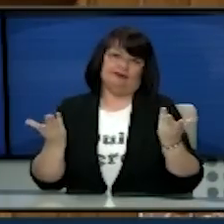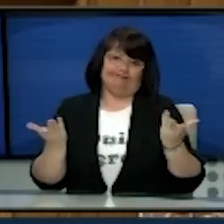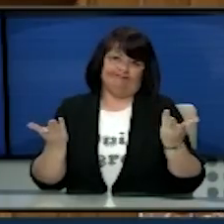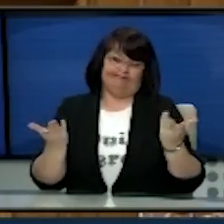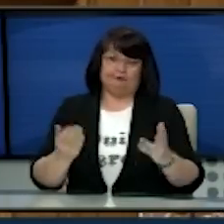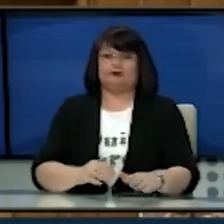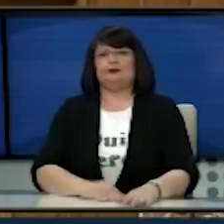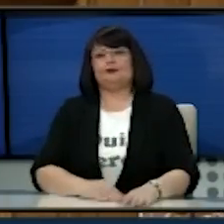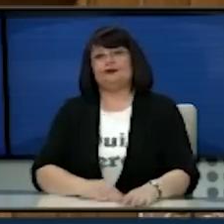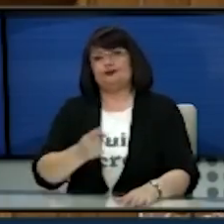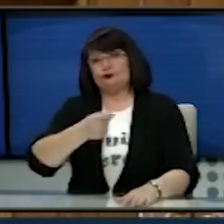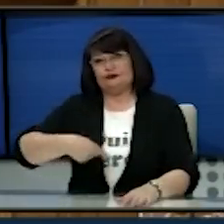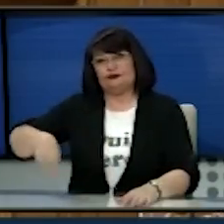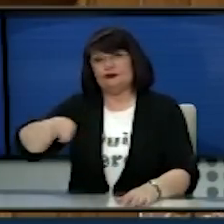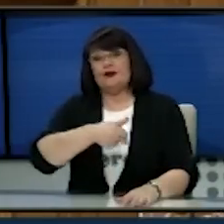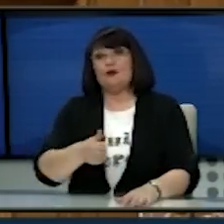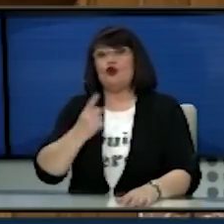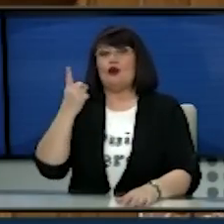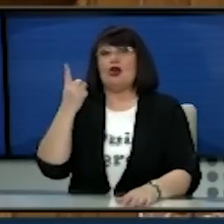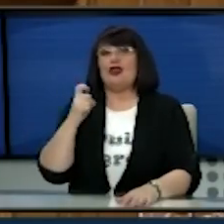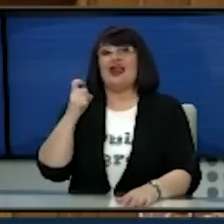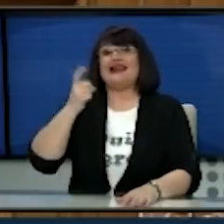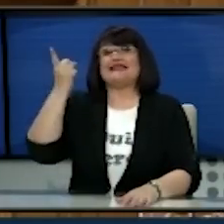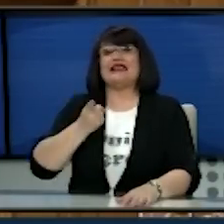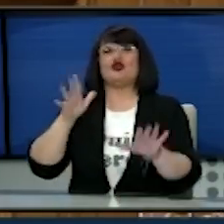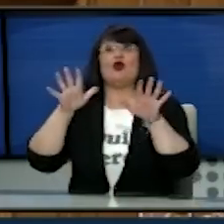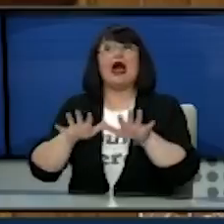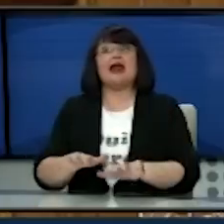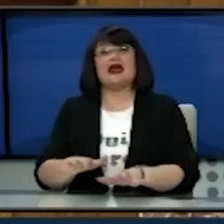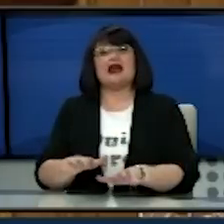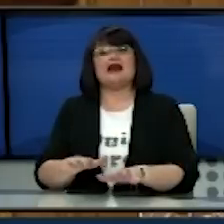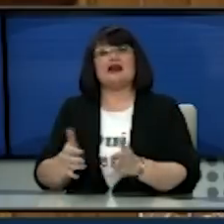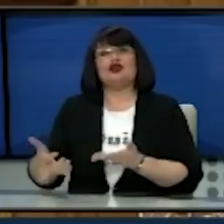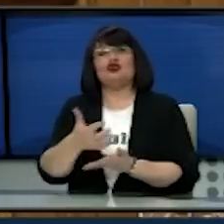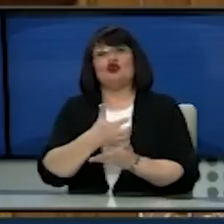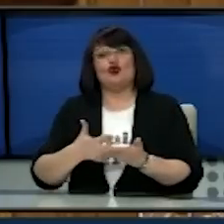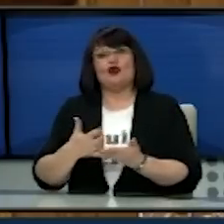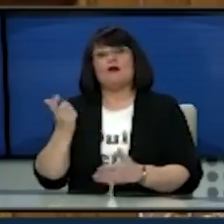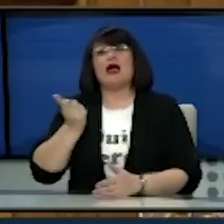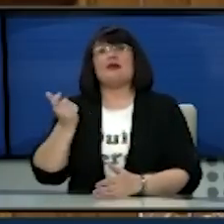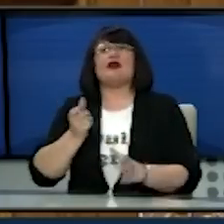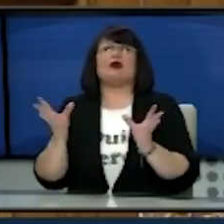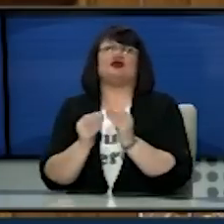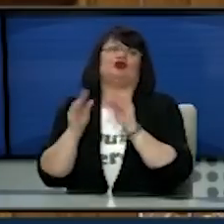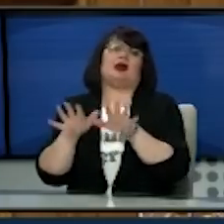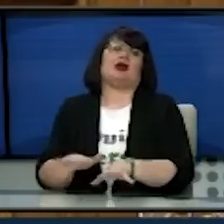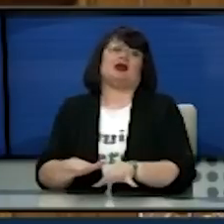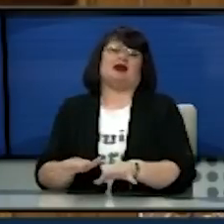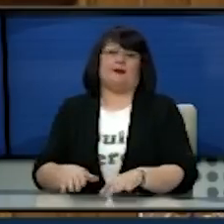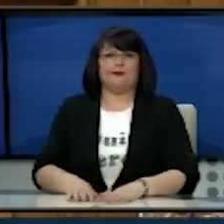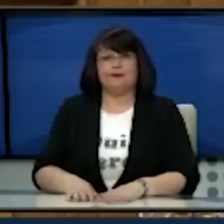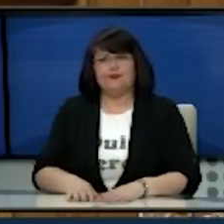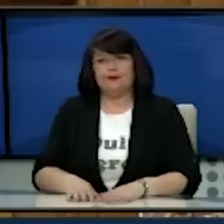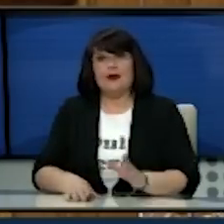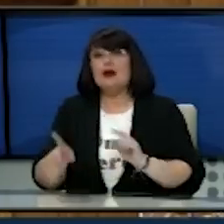για όσους μόλις το 10% των ανέργων έχουν ως εισόδημα το επίδομα ανεργίας. Ποιος από